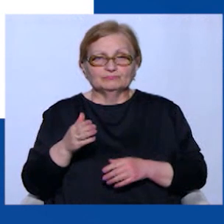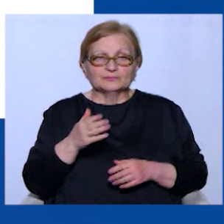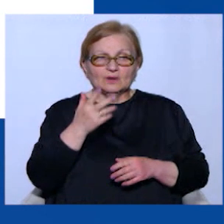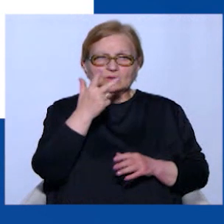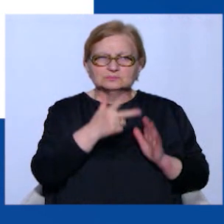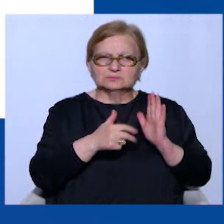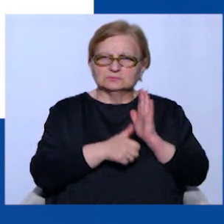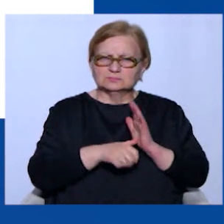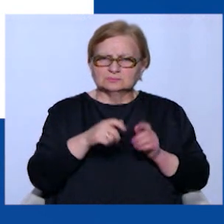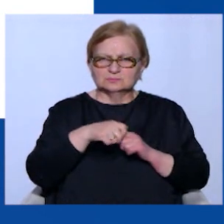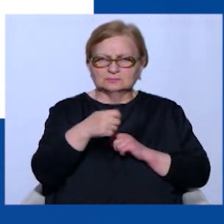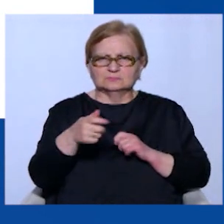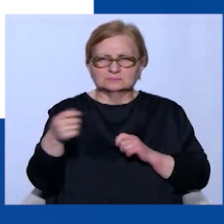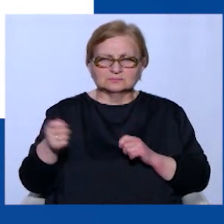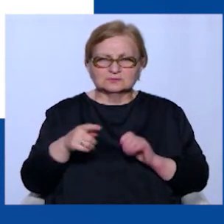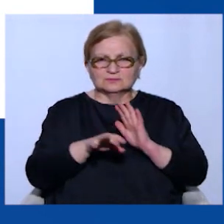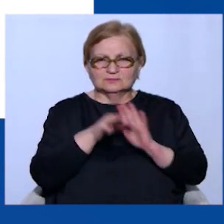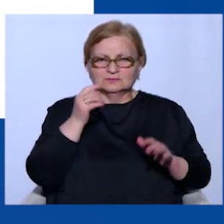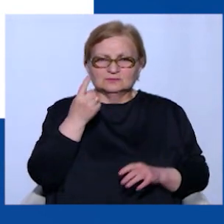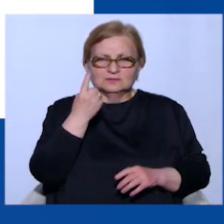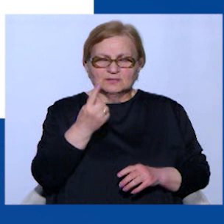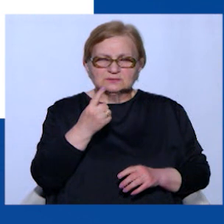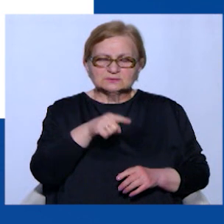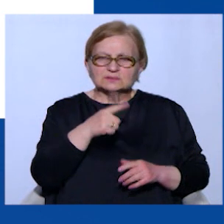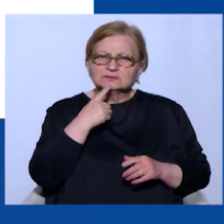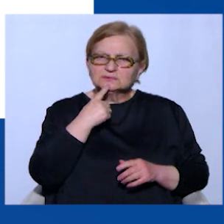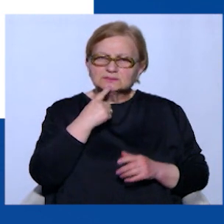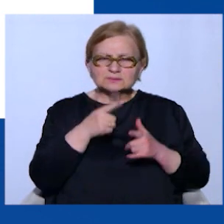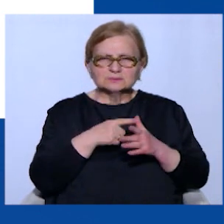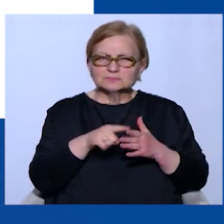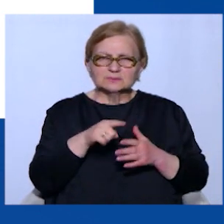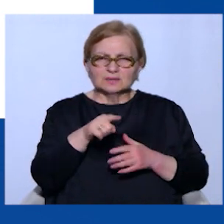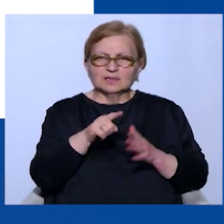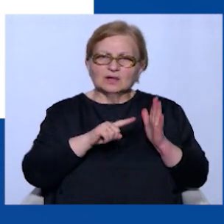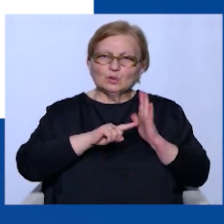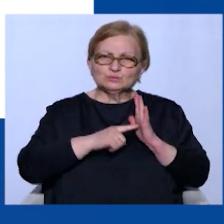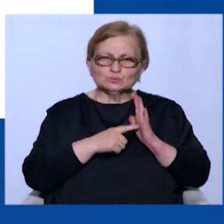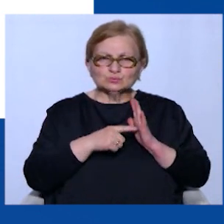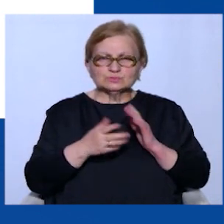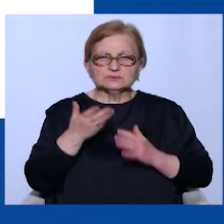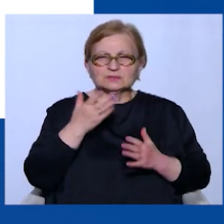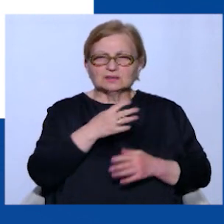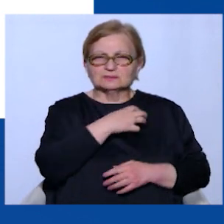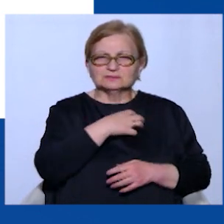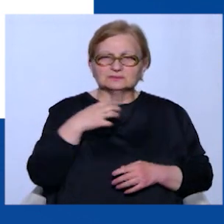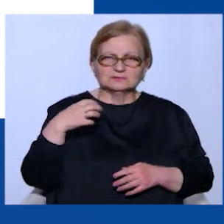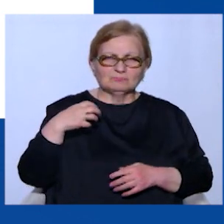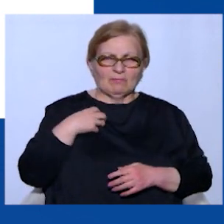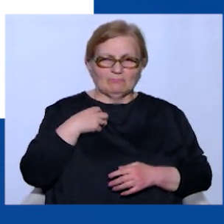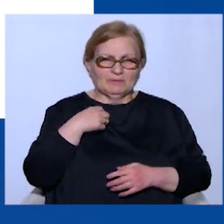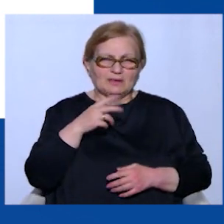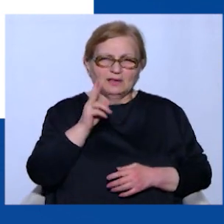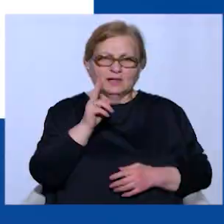დასტა, რომლიდანაც ალბათობელზე ვიღებთ ერთ კარტს და რა არის ალბათობა, რომ ეს კარტი იქნება ტუზი ან მეფე, ეგრ წოდებული კაროლი, როგორც იგი ამბობენ